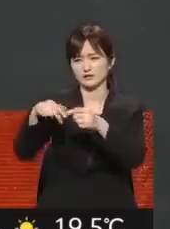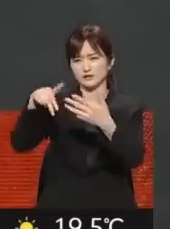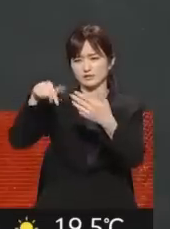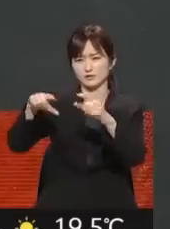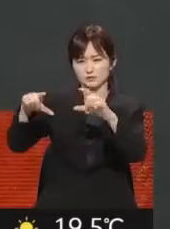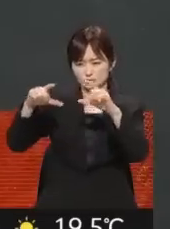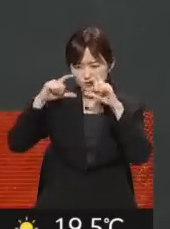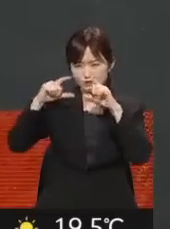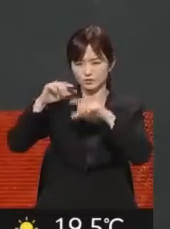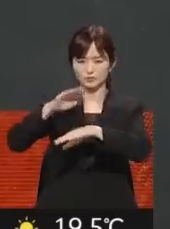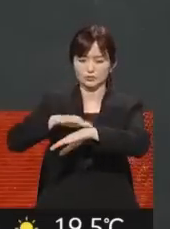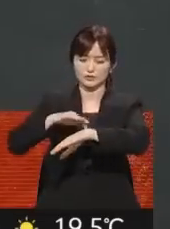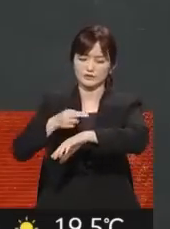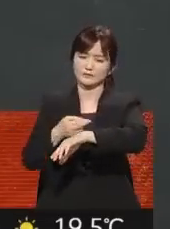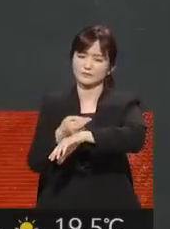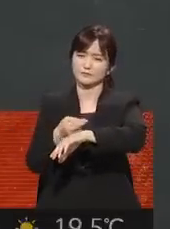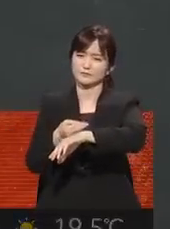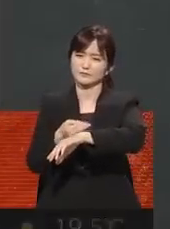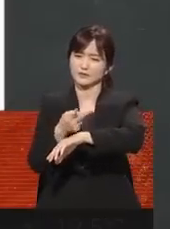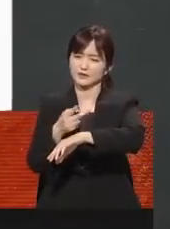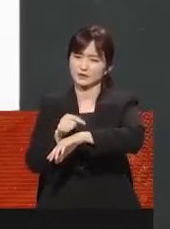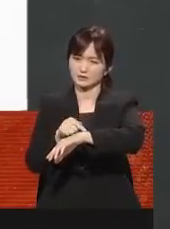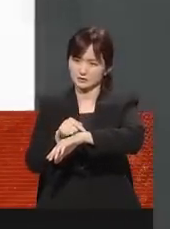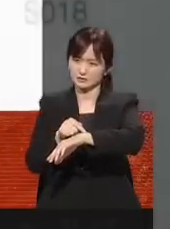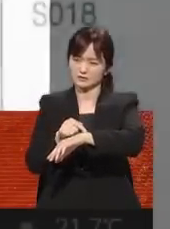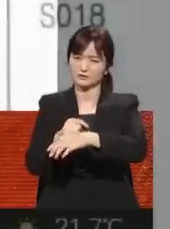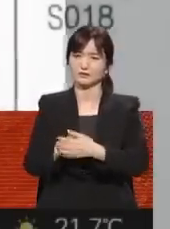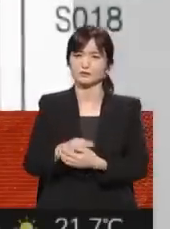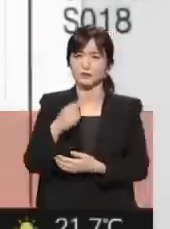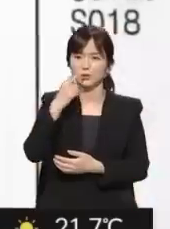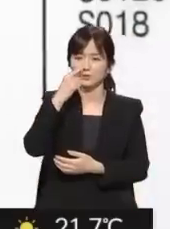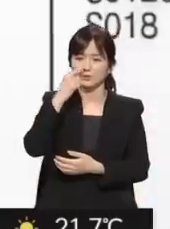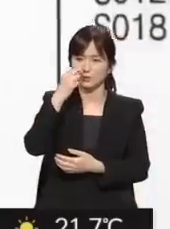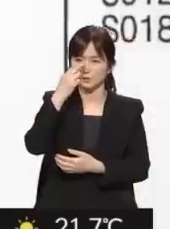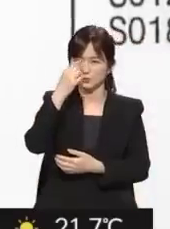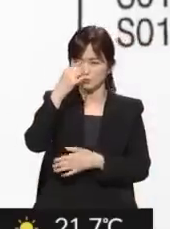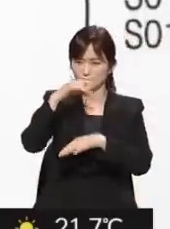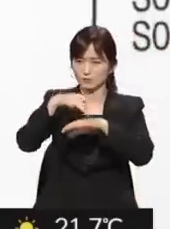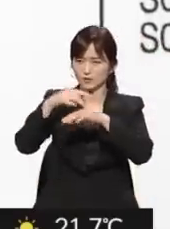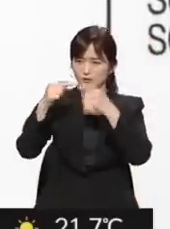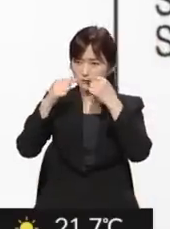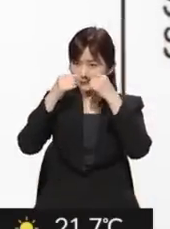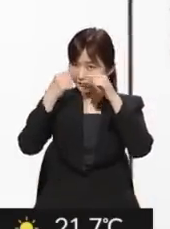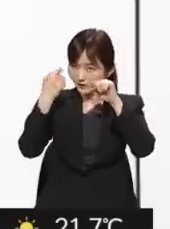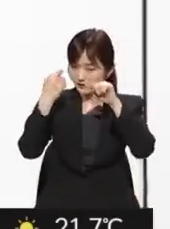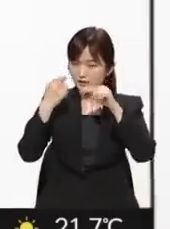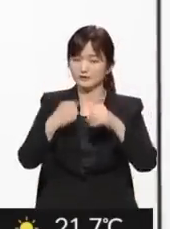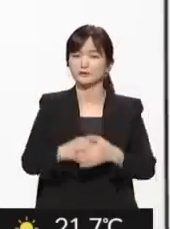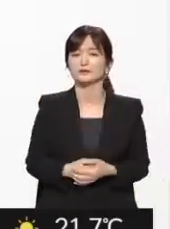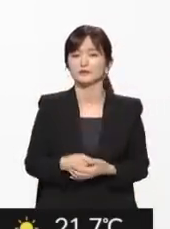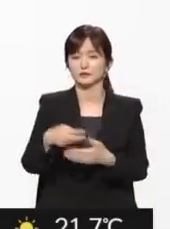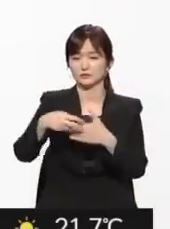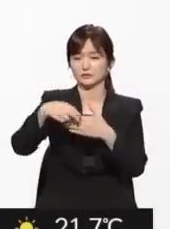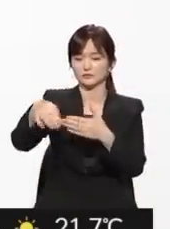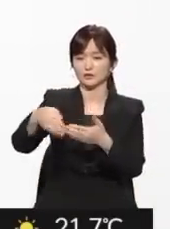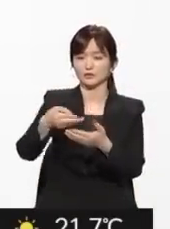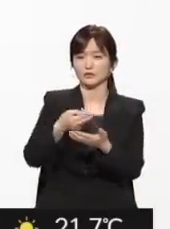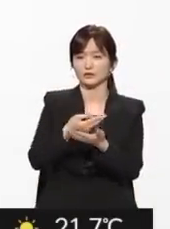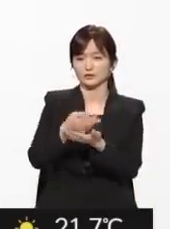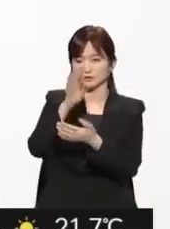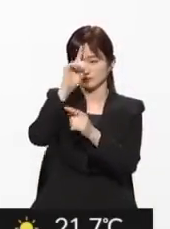또 코뼈 골절 등 얼굴 뼈가 부서졌다 그래서 이제 그 병원에서 진료를 한 그